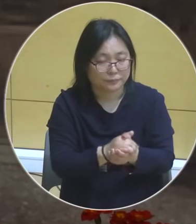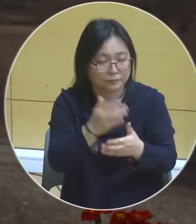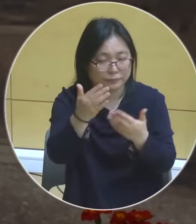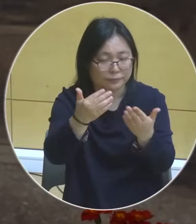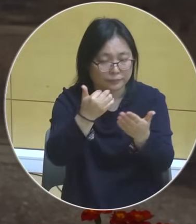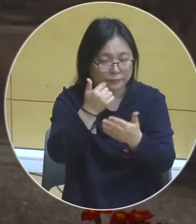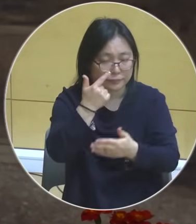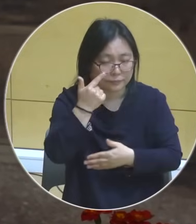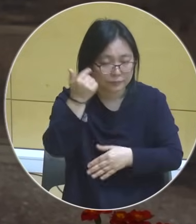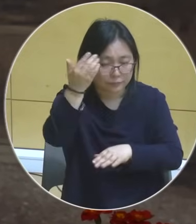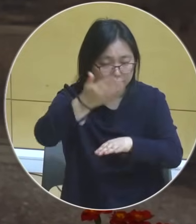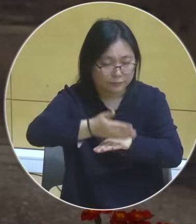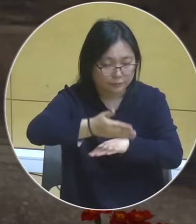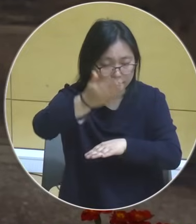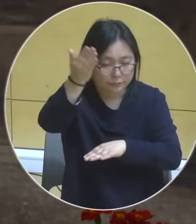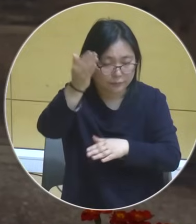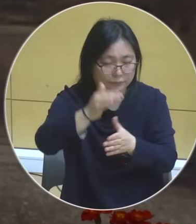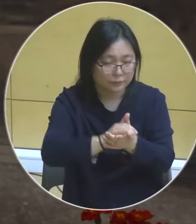아버지 감사합니다.